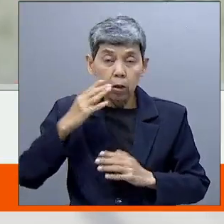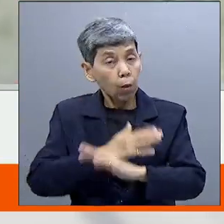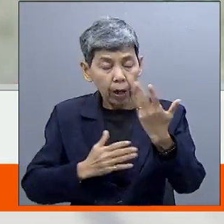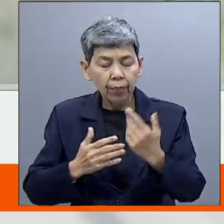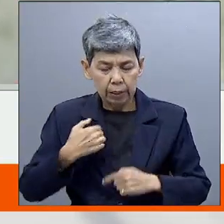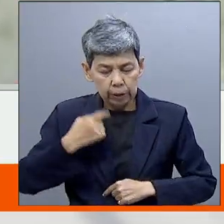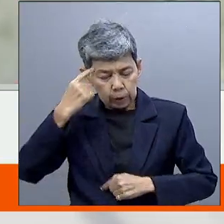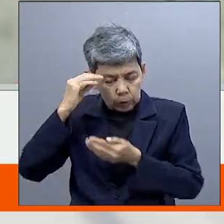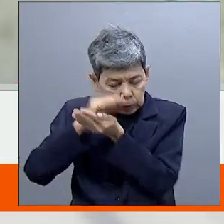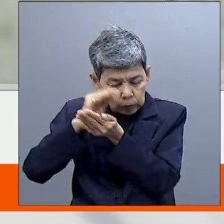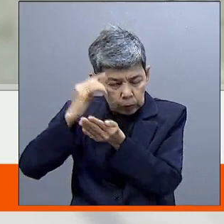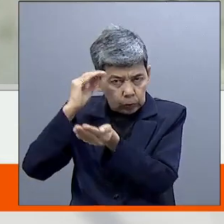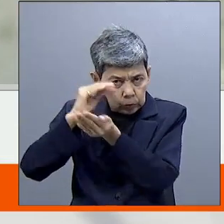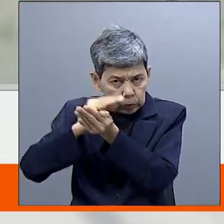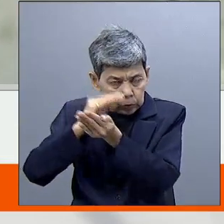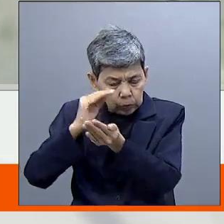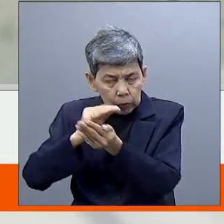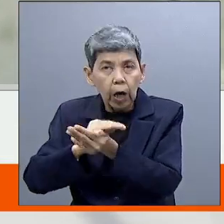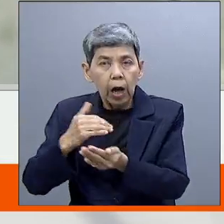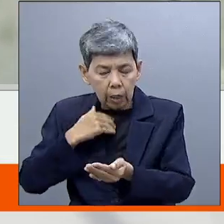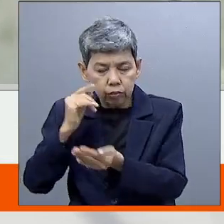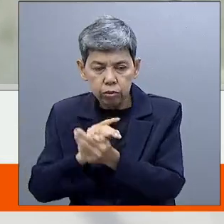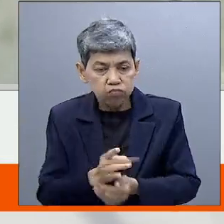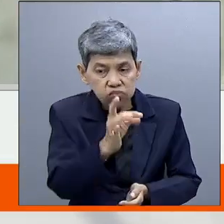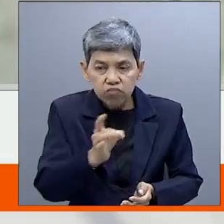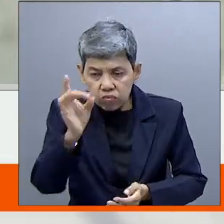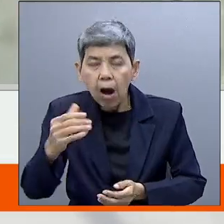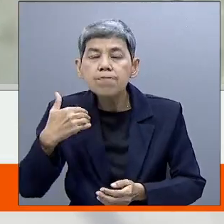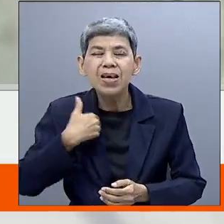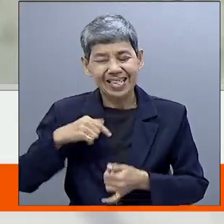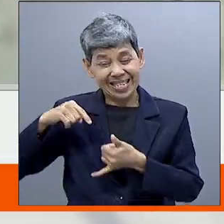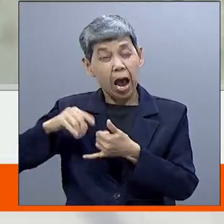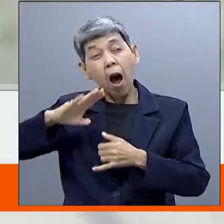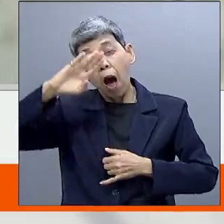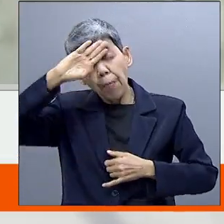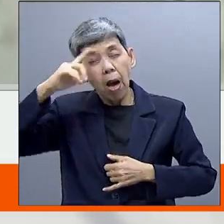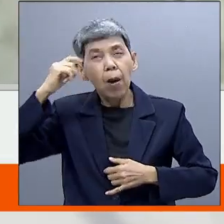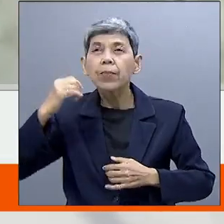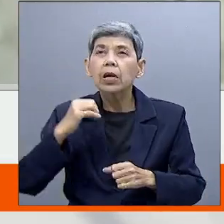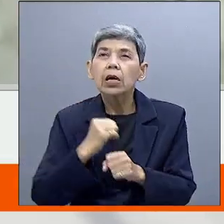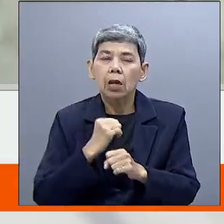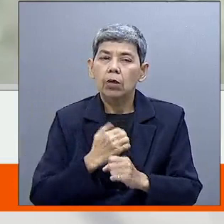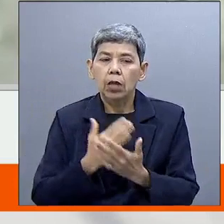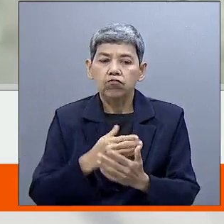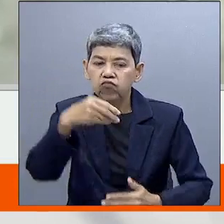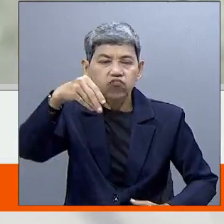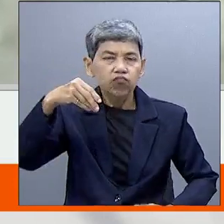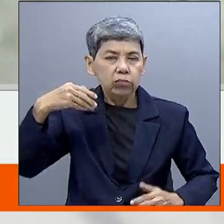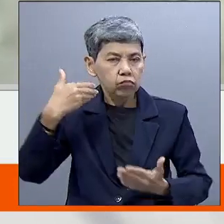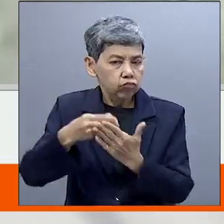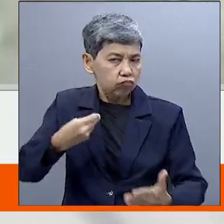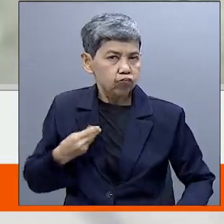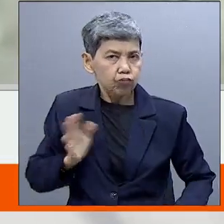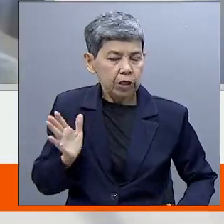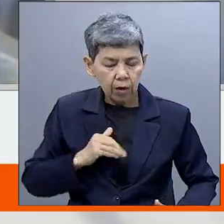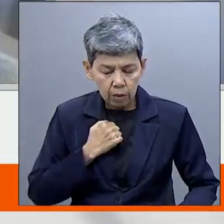กนี้นี่ก็เขาก็จะตกกลายเป็นเหยื่อของเขา คนพวกนี้เนี่ยจะไม่ใช่ลักษณะทำเพื่อผลประโยชน ์ นะครับ